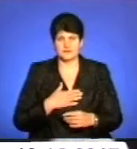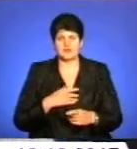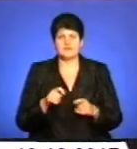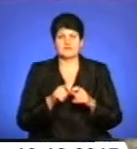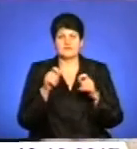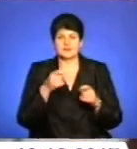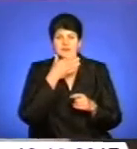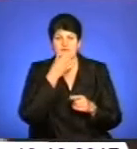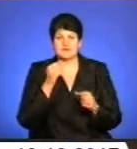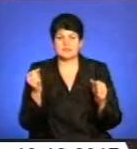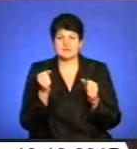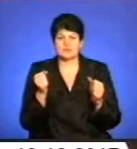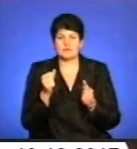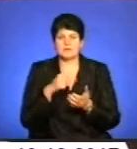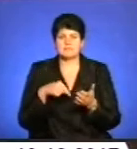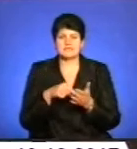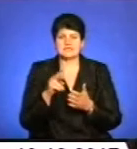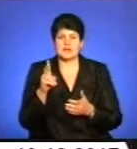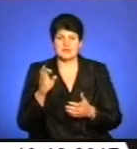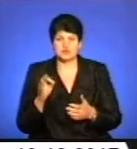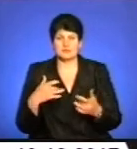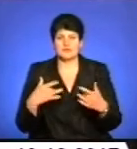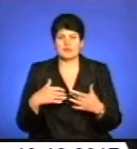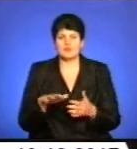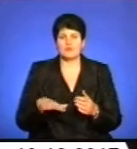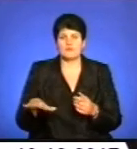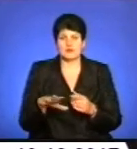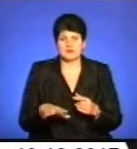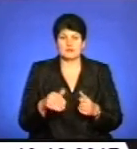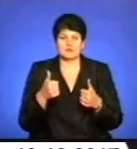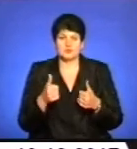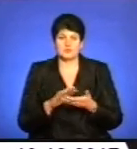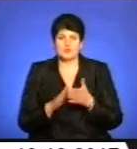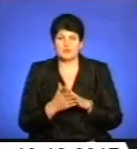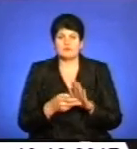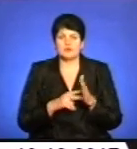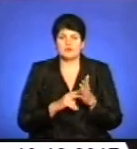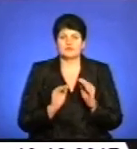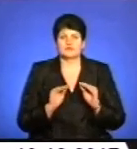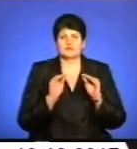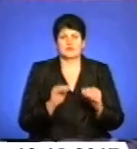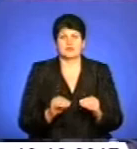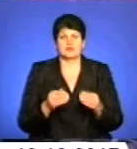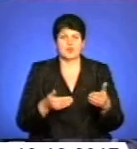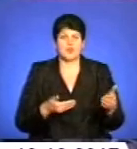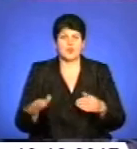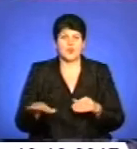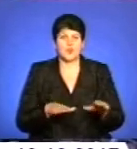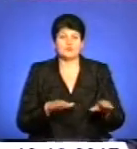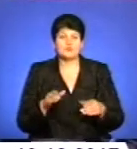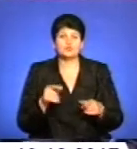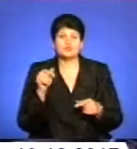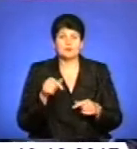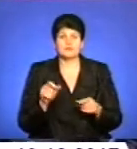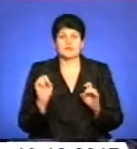файне зимове містечко. До того ж, на театральному майдані за сприятливих умов планують встановити ковзанку. Напередодні святкування